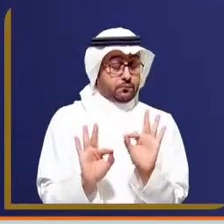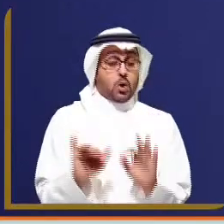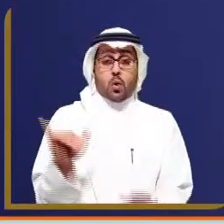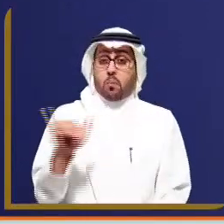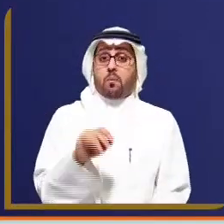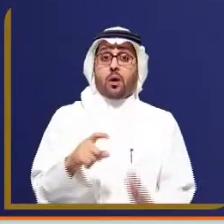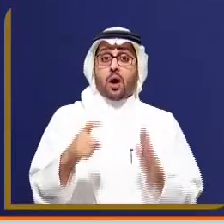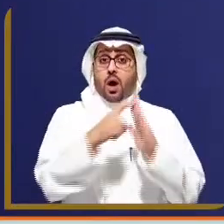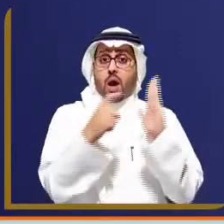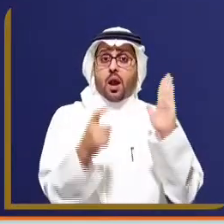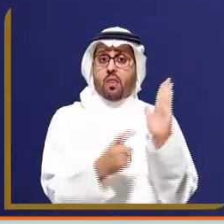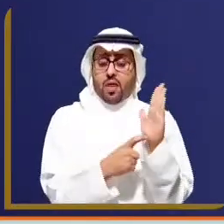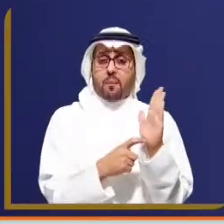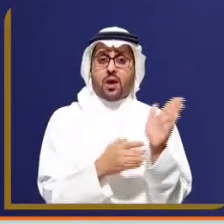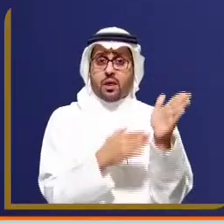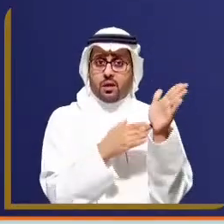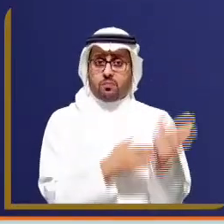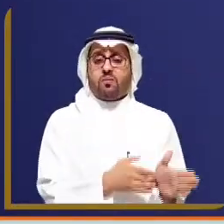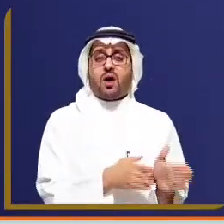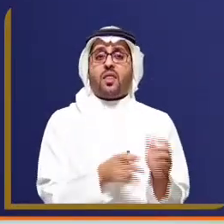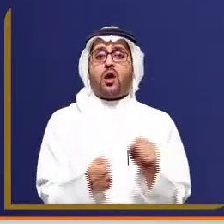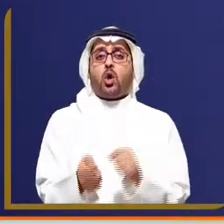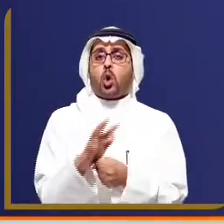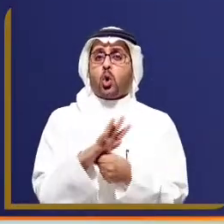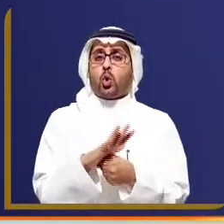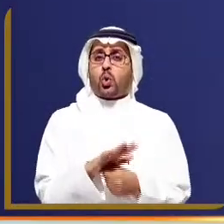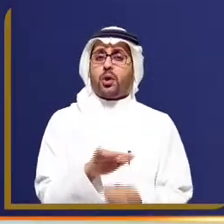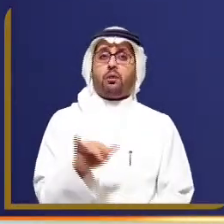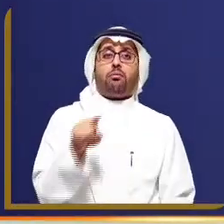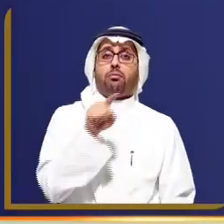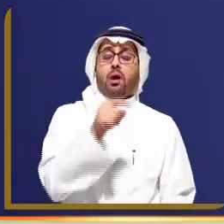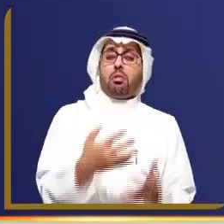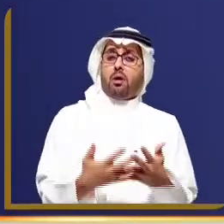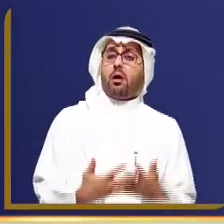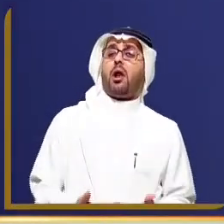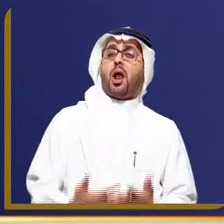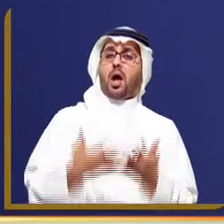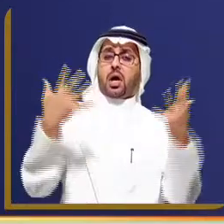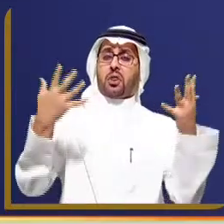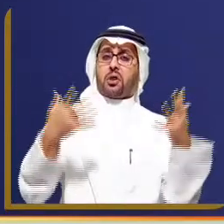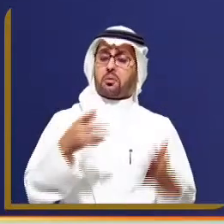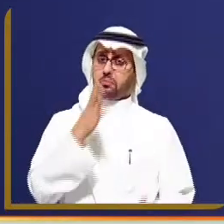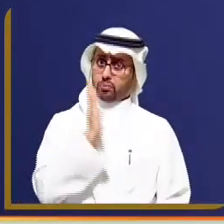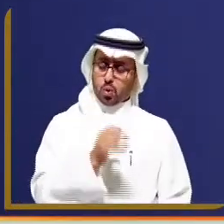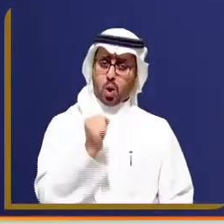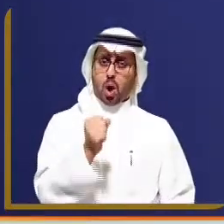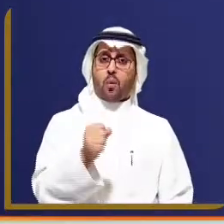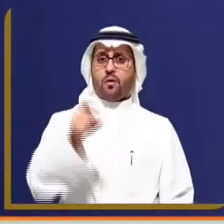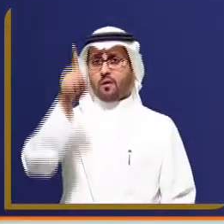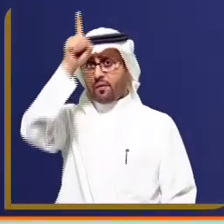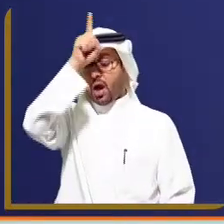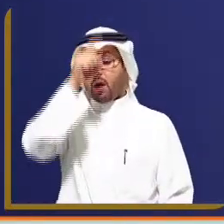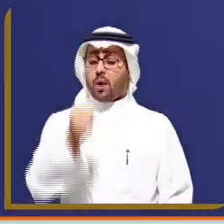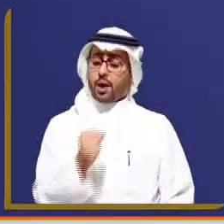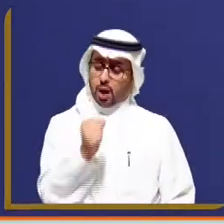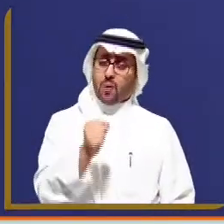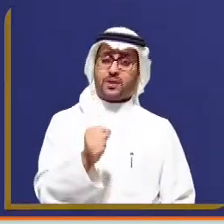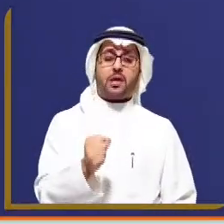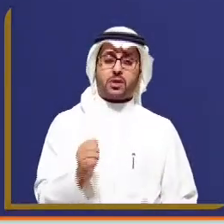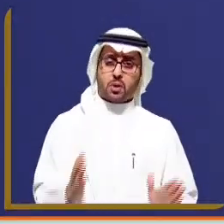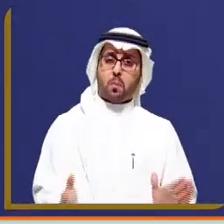بالذكر أن القواعد الخاصة بمكافحة عدوى كورونا هي الأكثر صرامة على نحو ملحوظ في ألمانيا